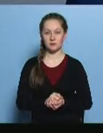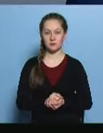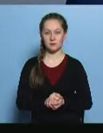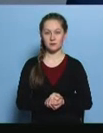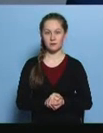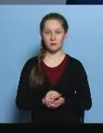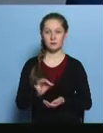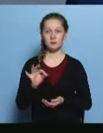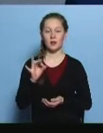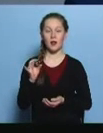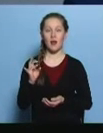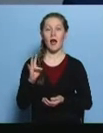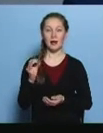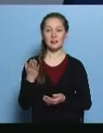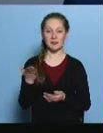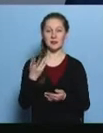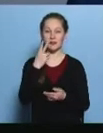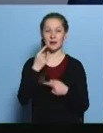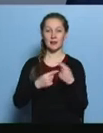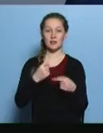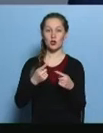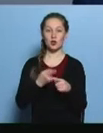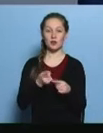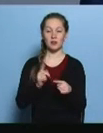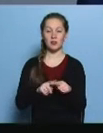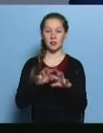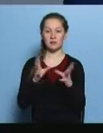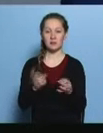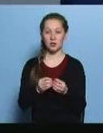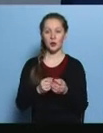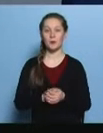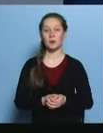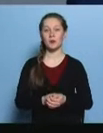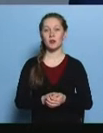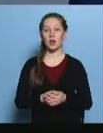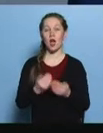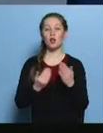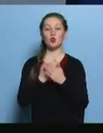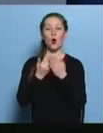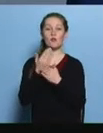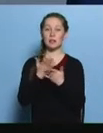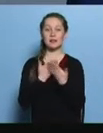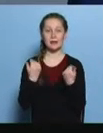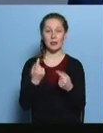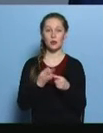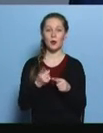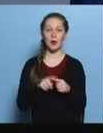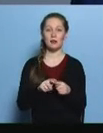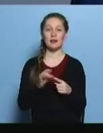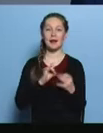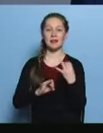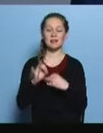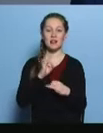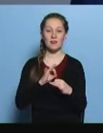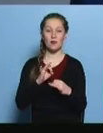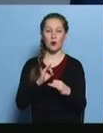Они традиционные, каких-то сверхъестественных и абсолютно новых нет. Это разговор